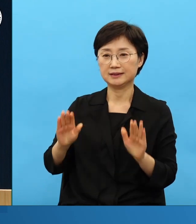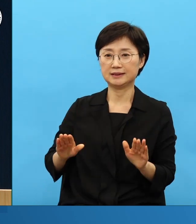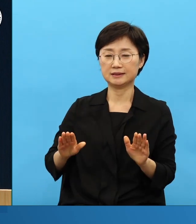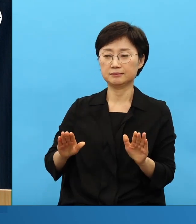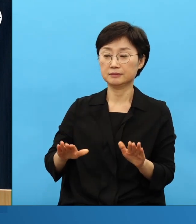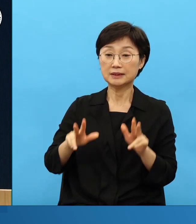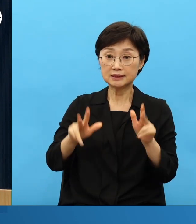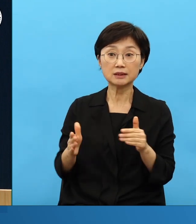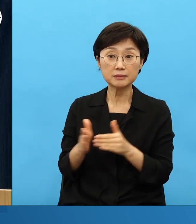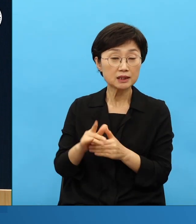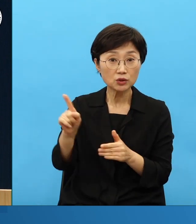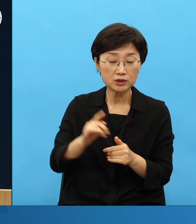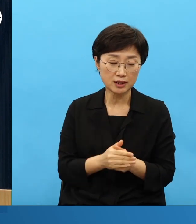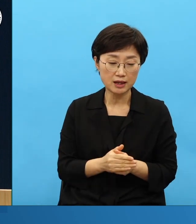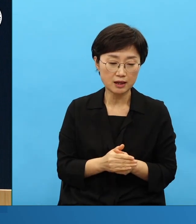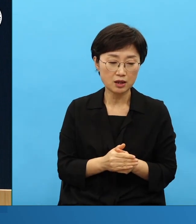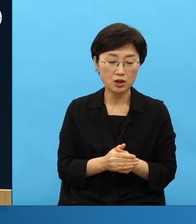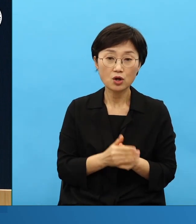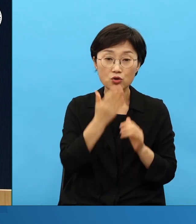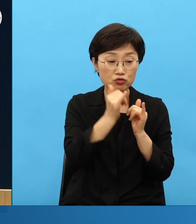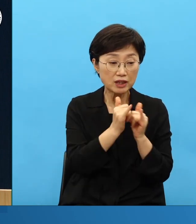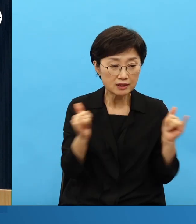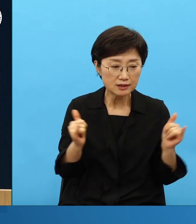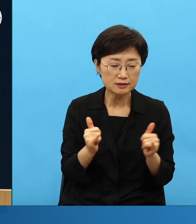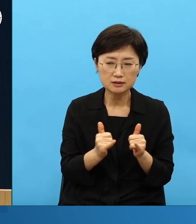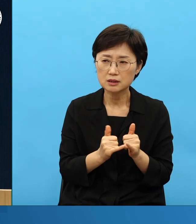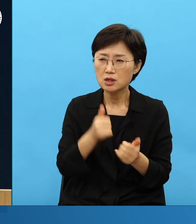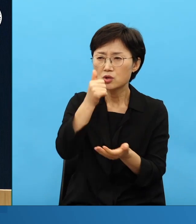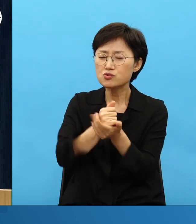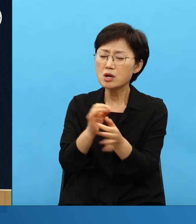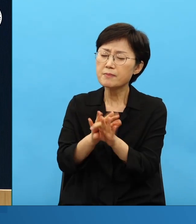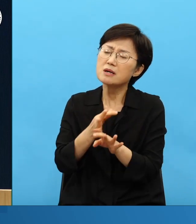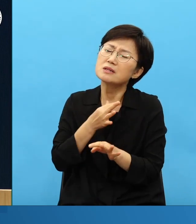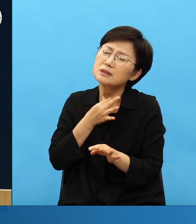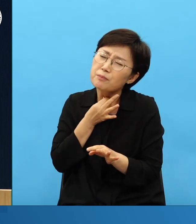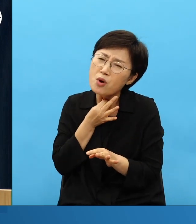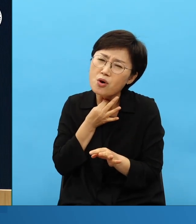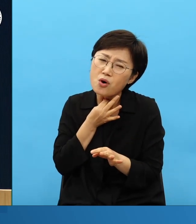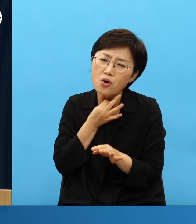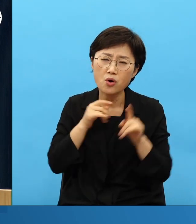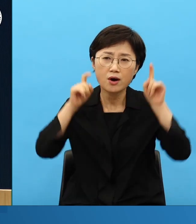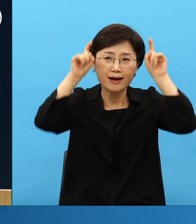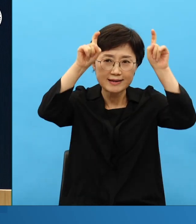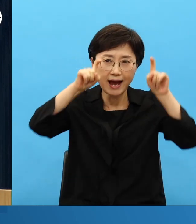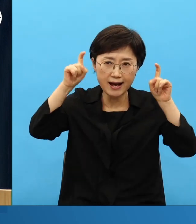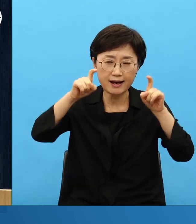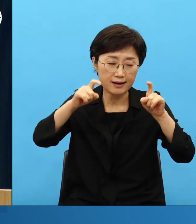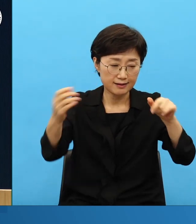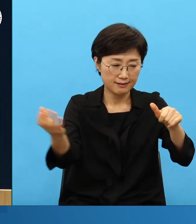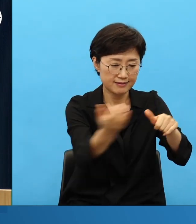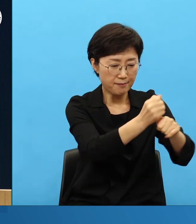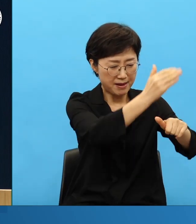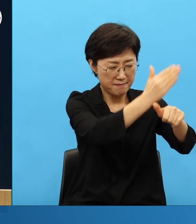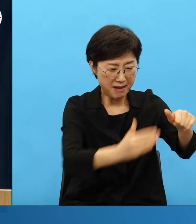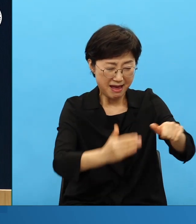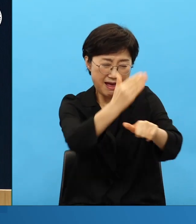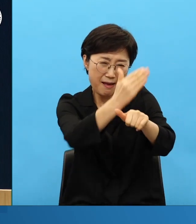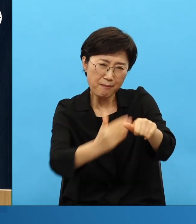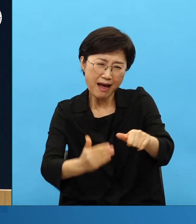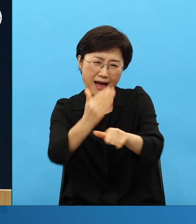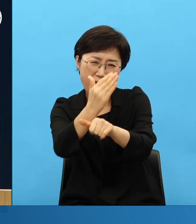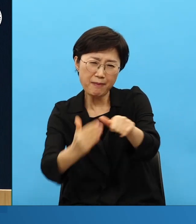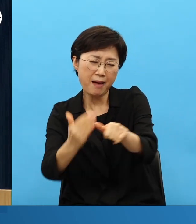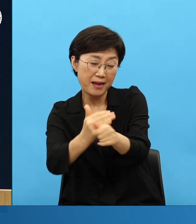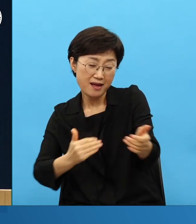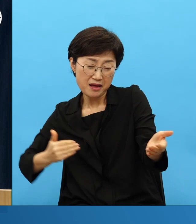마리의 양을 잡던 그 벽을 무너뜨려 버립니다. So 끝난 many 겁니다. countless animals were slaughtered, but that barrier has been completely